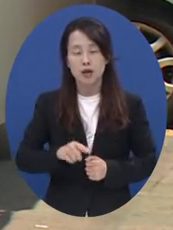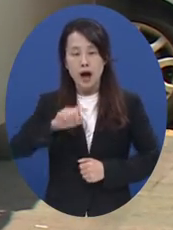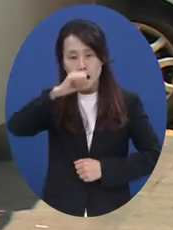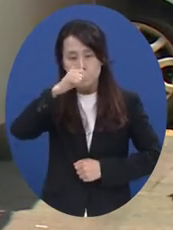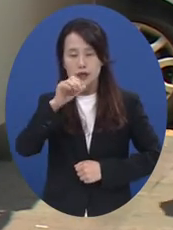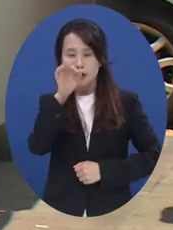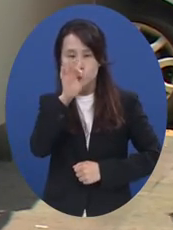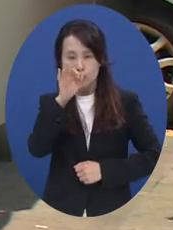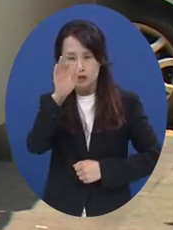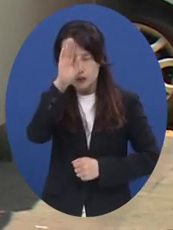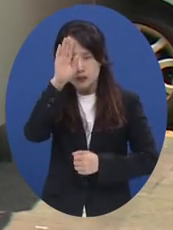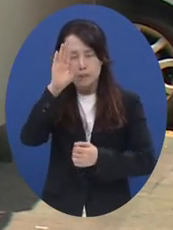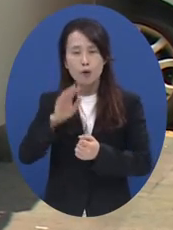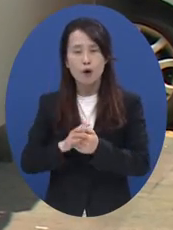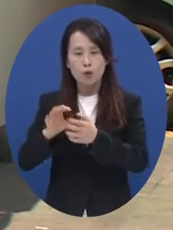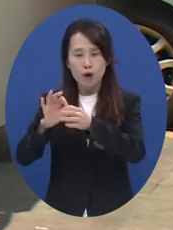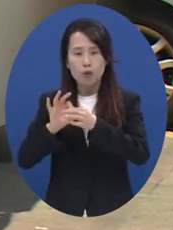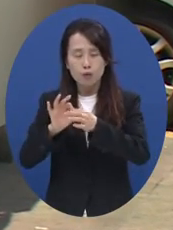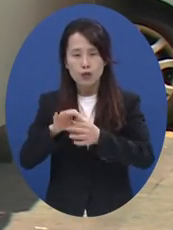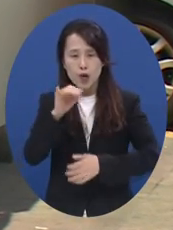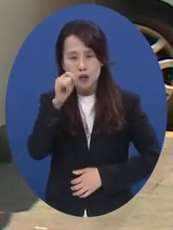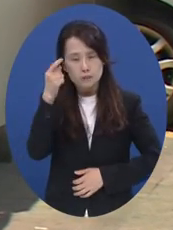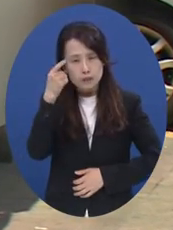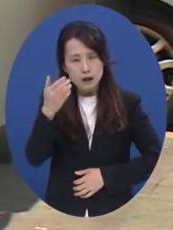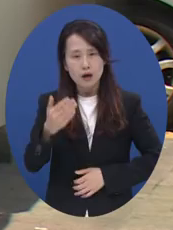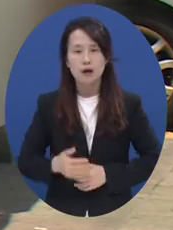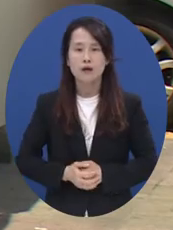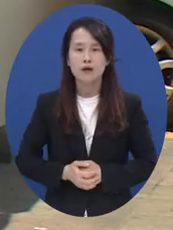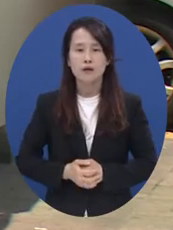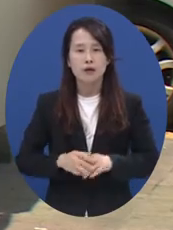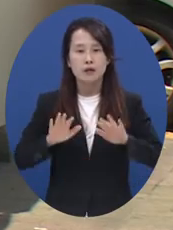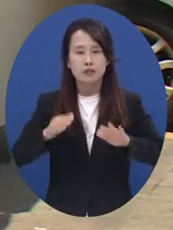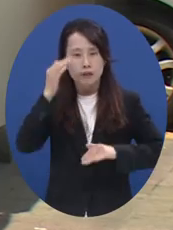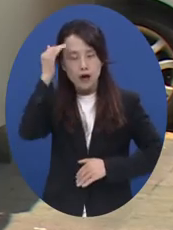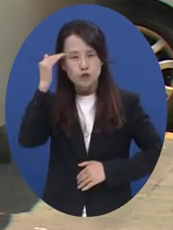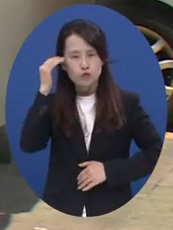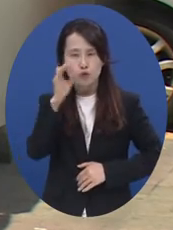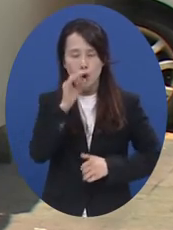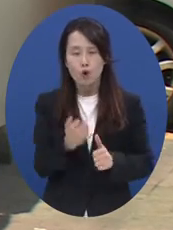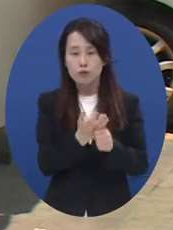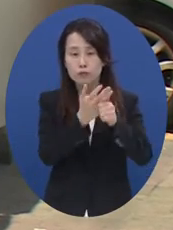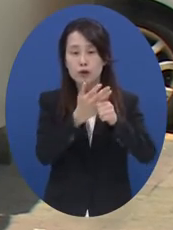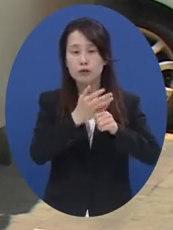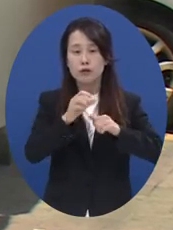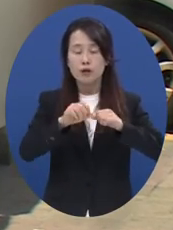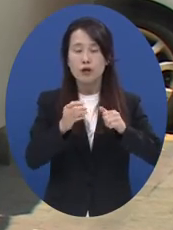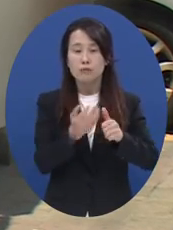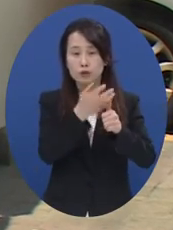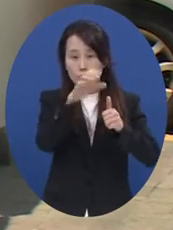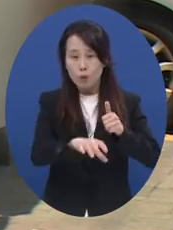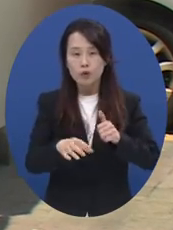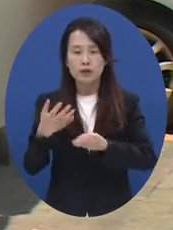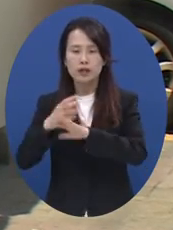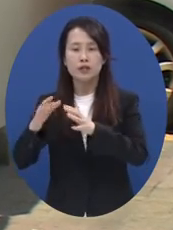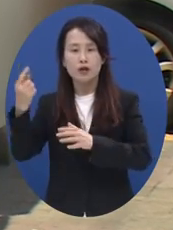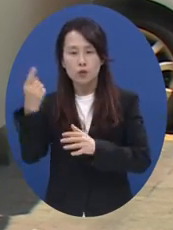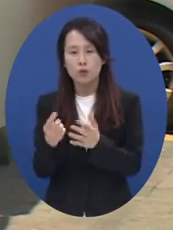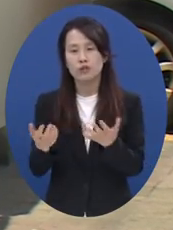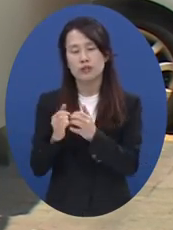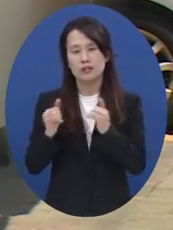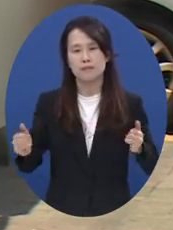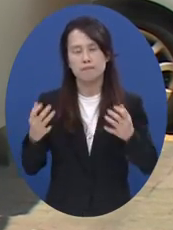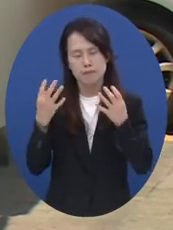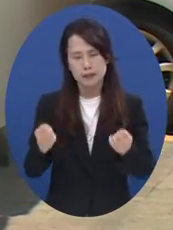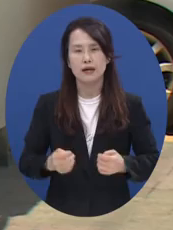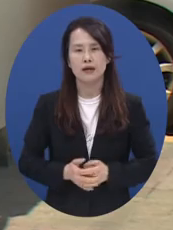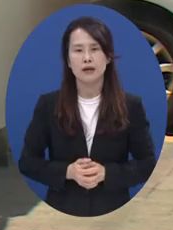아프리카 돼지열병과 무슨 연관이 있는가 싶으실 텐데요. 현재 우리나라 양돈 농가에는 외국인 근로자들이 상당히 많은 일을 하고